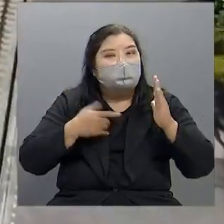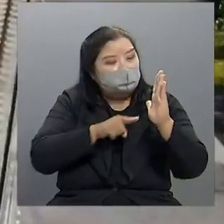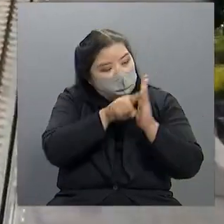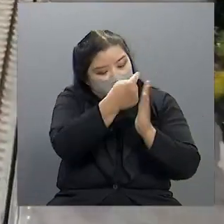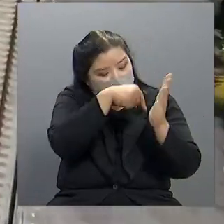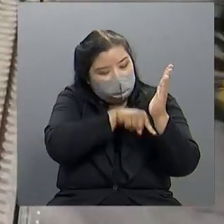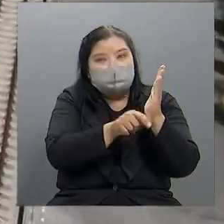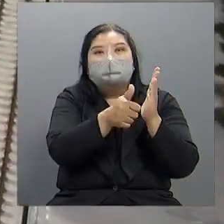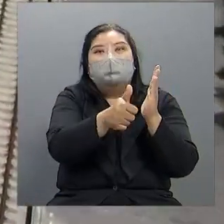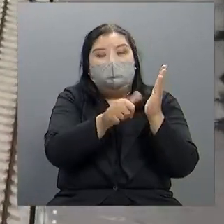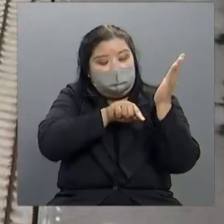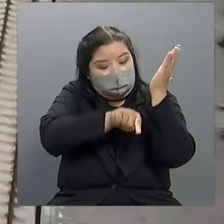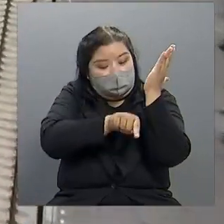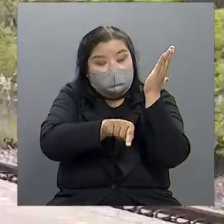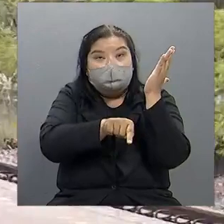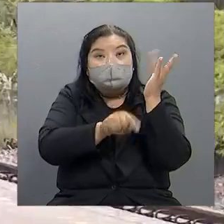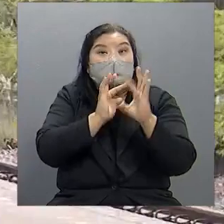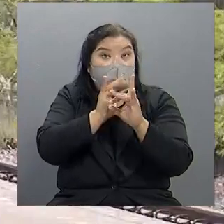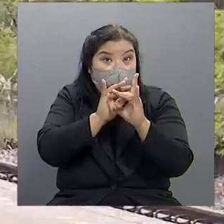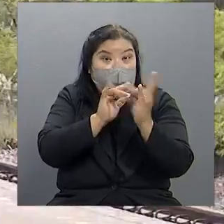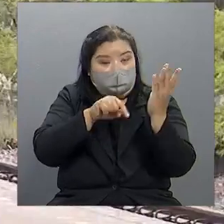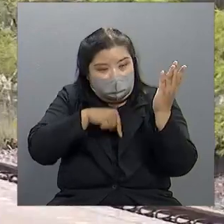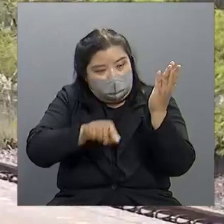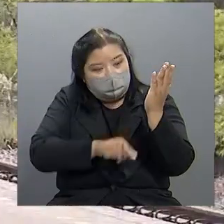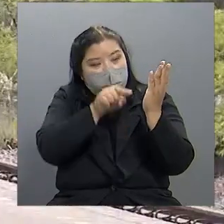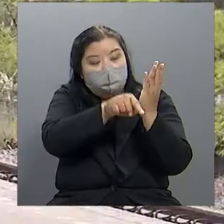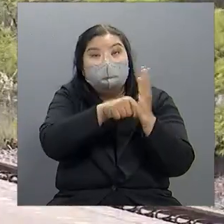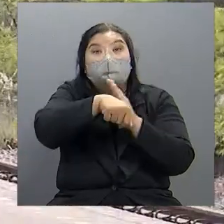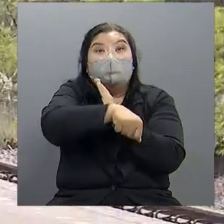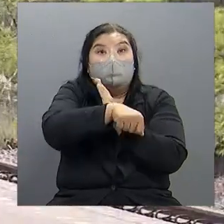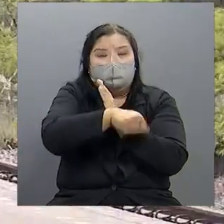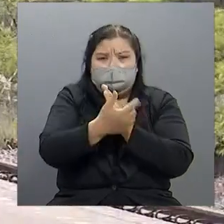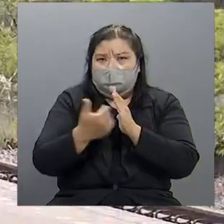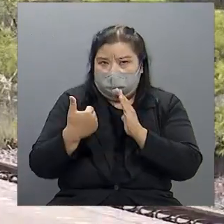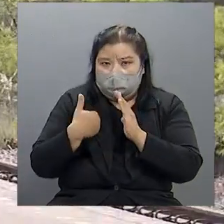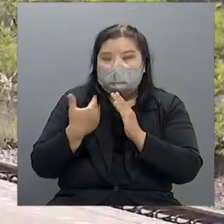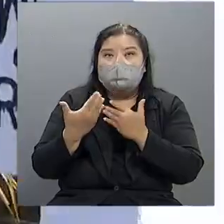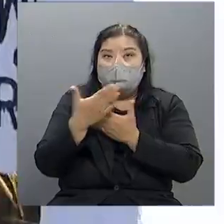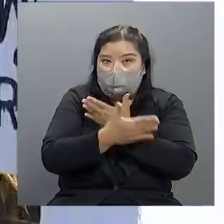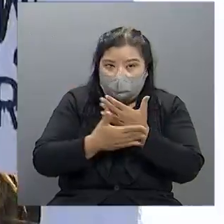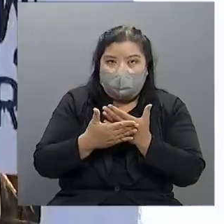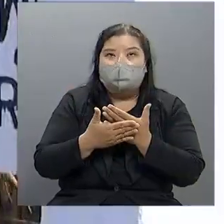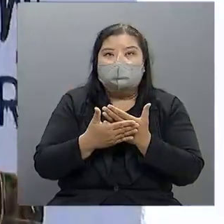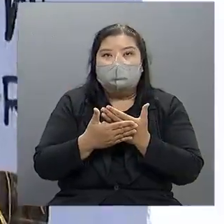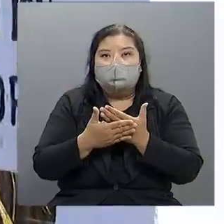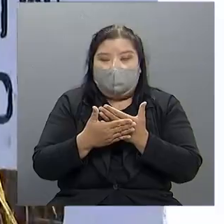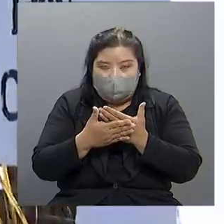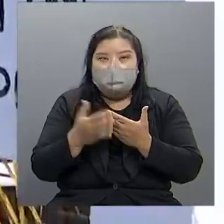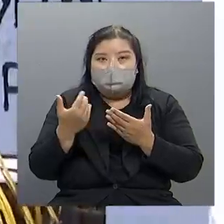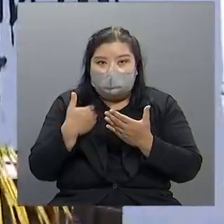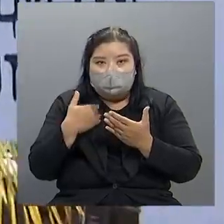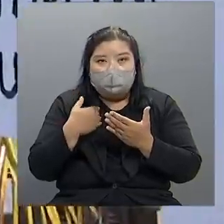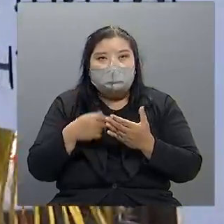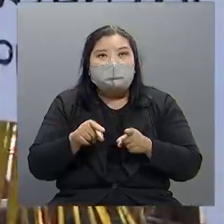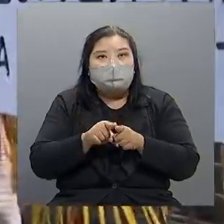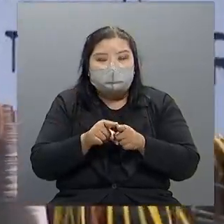พุดค่ะที่จะไปชุมทางบัวใหญ่ที่โคราชเนี่ยใช้ทั้งรถไฟทางเดี่ยวรถไฟทางคู่แล้วถ้าเส้นทางนี้รถไฟทางคู่เสร็จสม